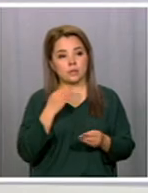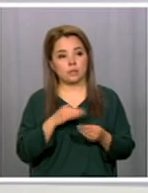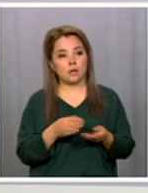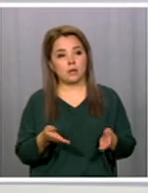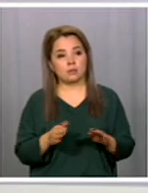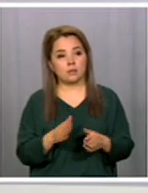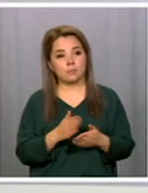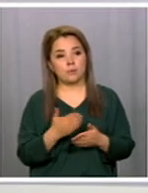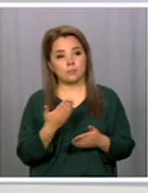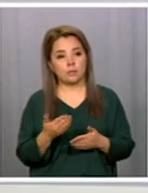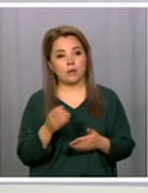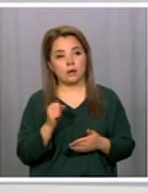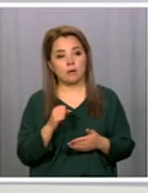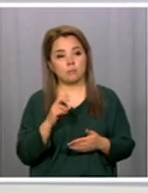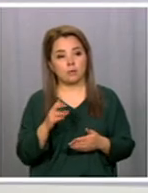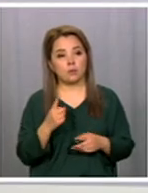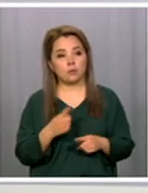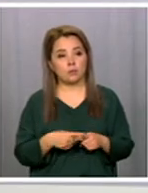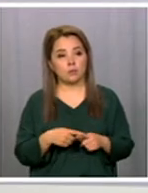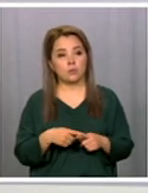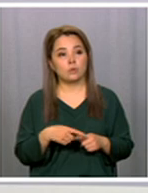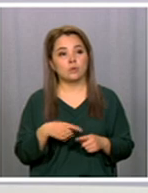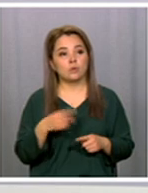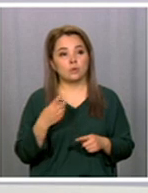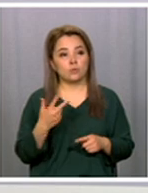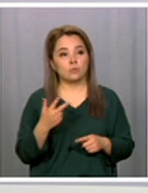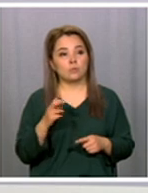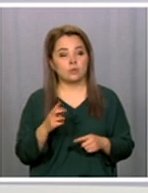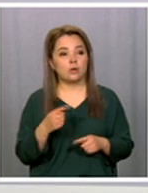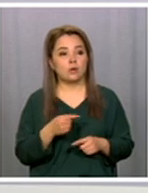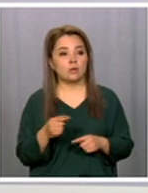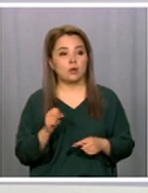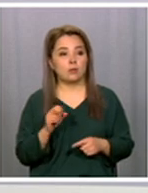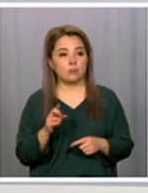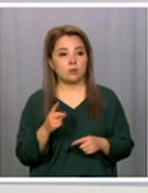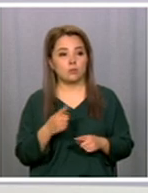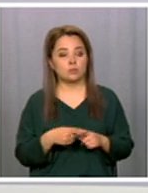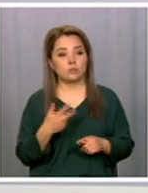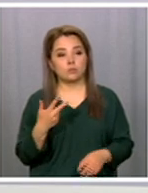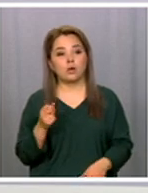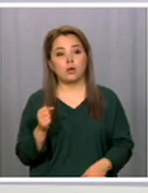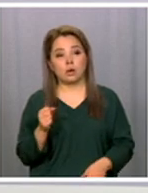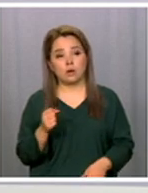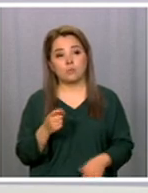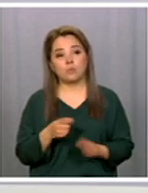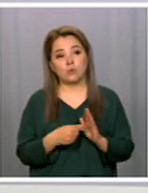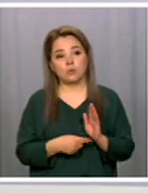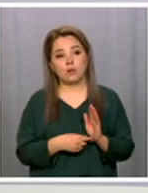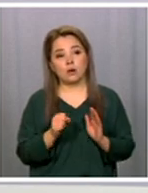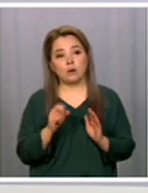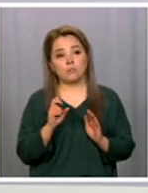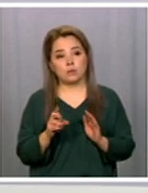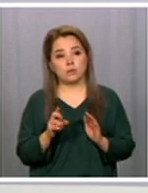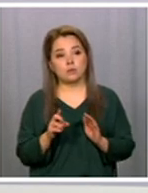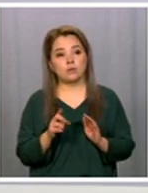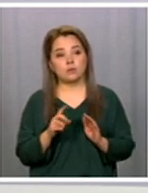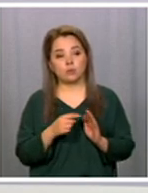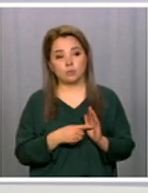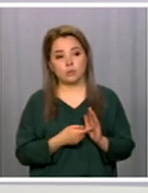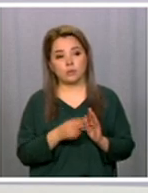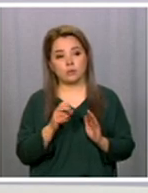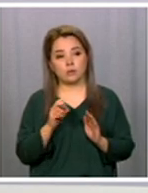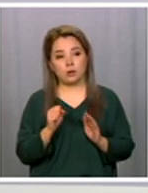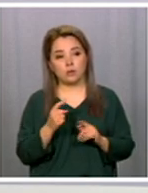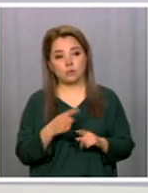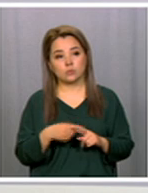Сонда, АБ қосу 3Б азайту АБ қосу 3А бөлінген АБ көбейтілген А қосу Б.